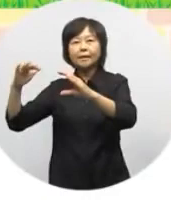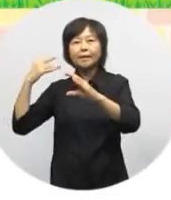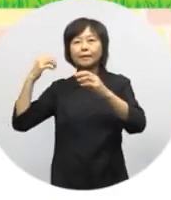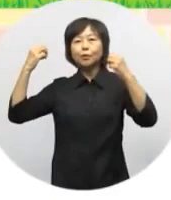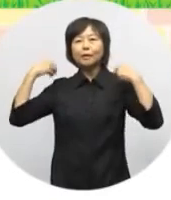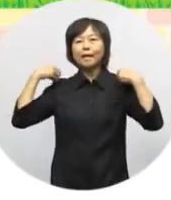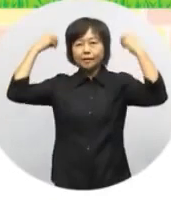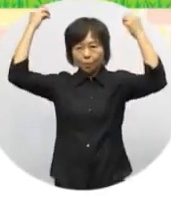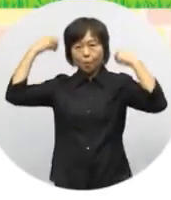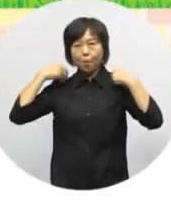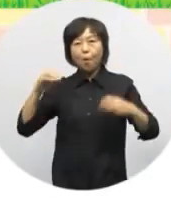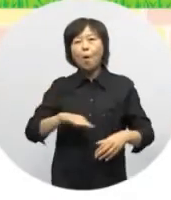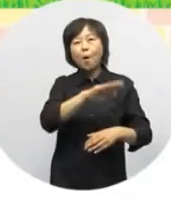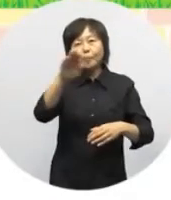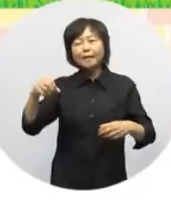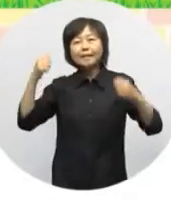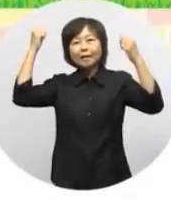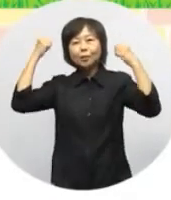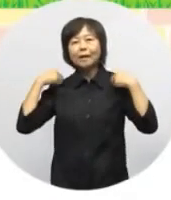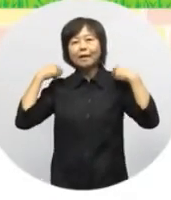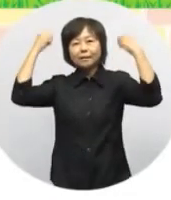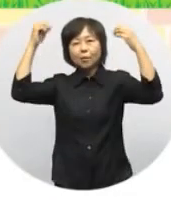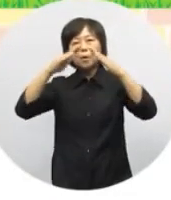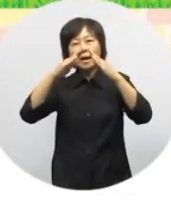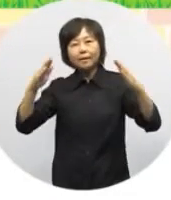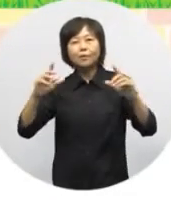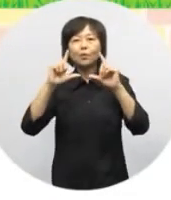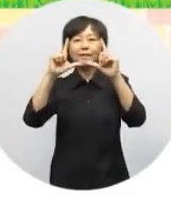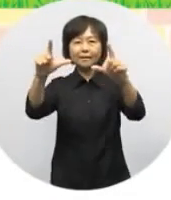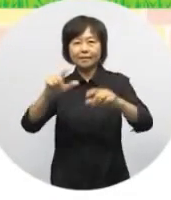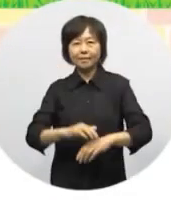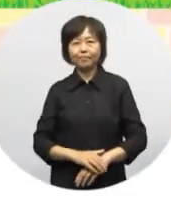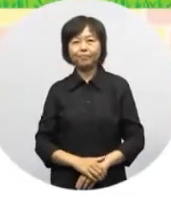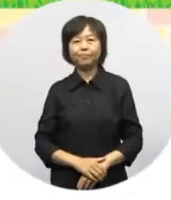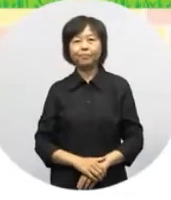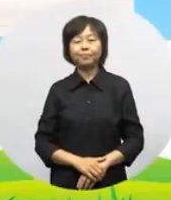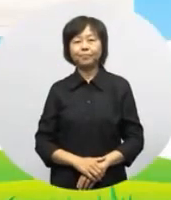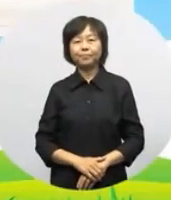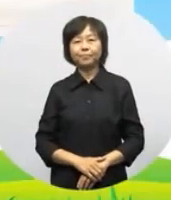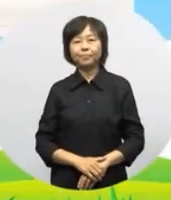操みんなの体操会のお知らせです。